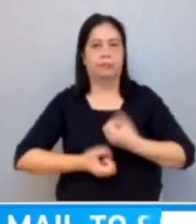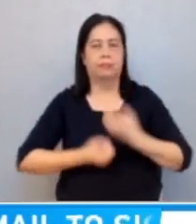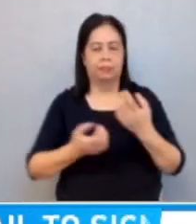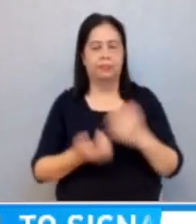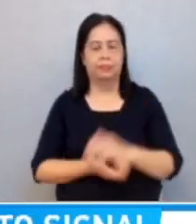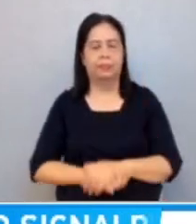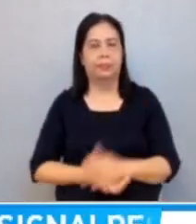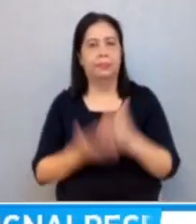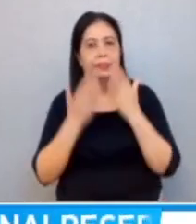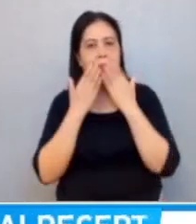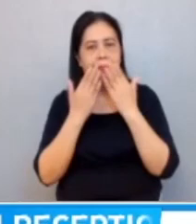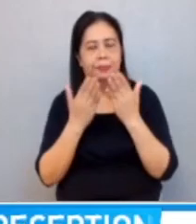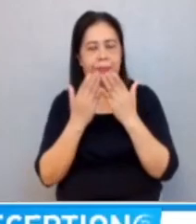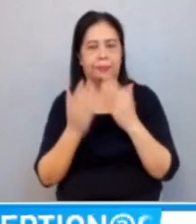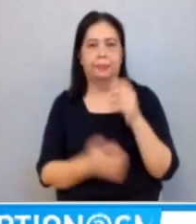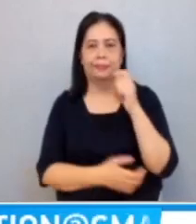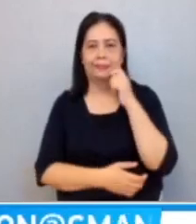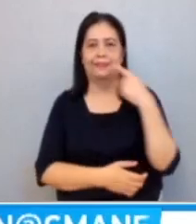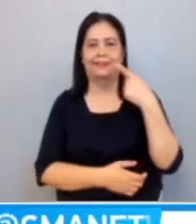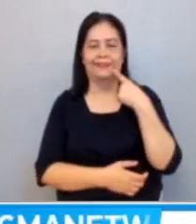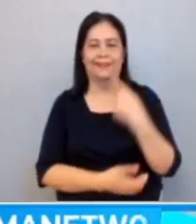iyo, Tina Panganiban Perez.